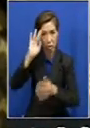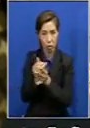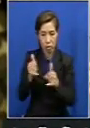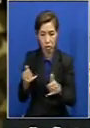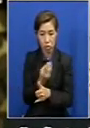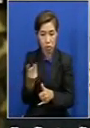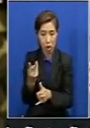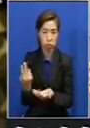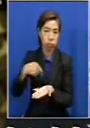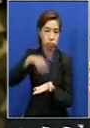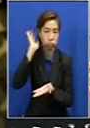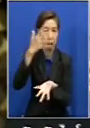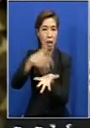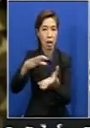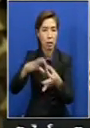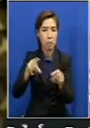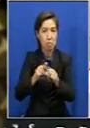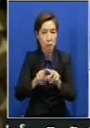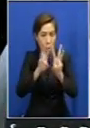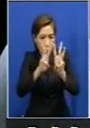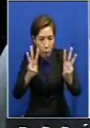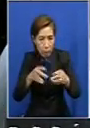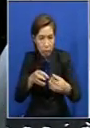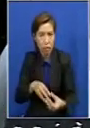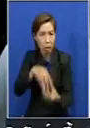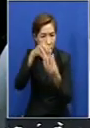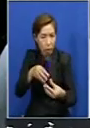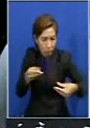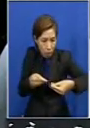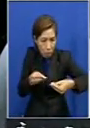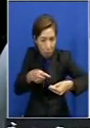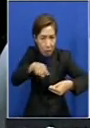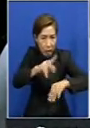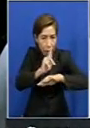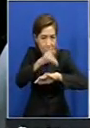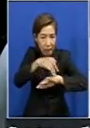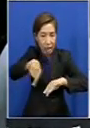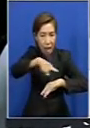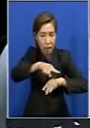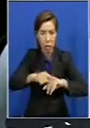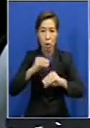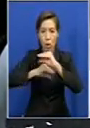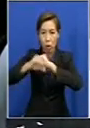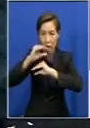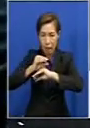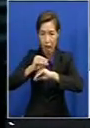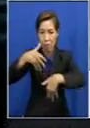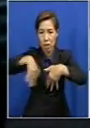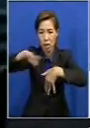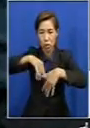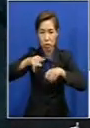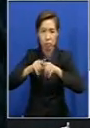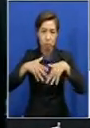ครงการที่ไปปราบปรามเว็บไซต์พนันออนไลน์โครงการปฏิบัติการไพร่ฟ้าหน้าใสภาค Operation